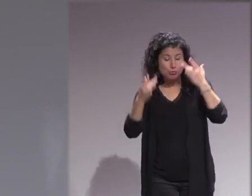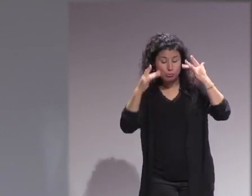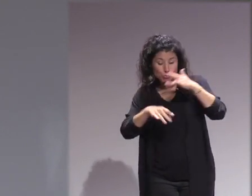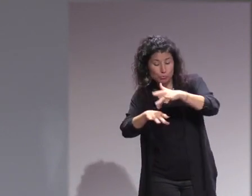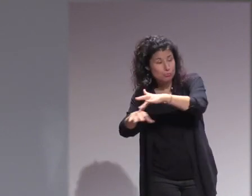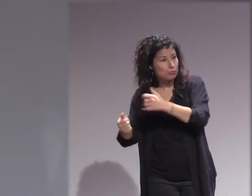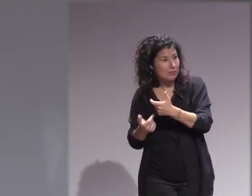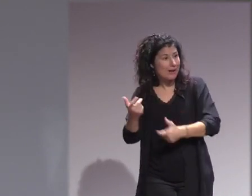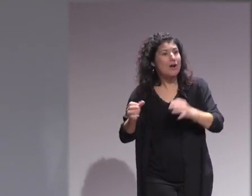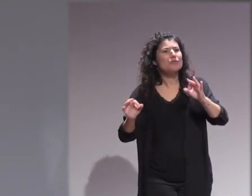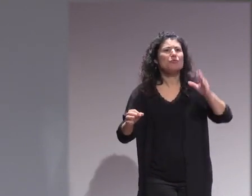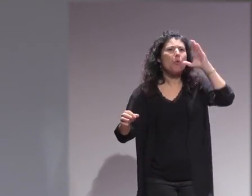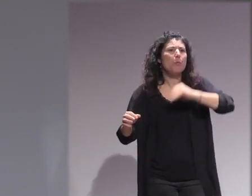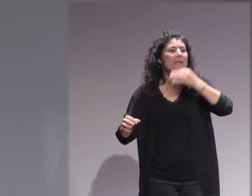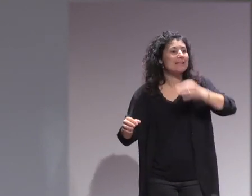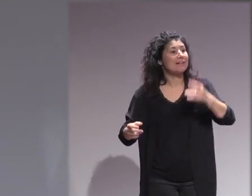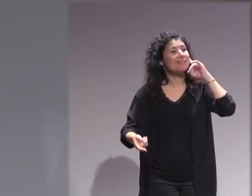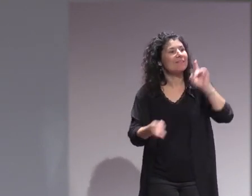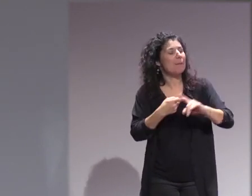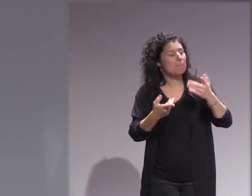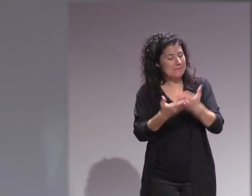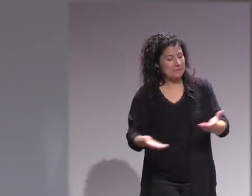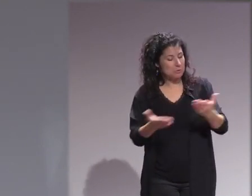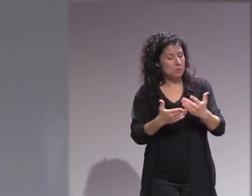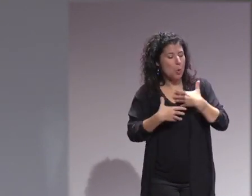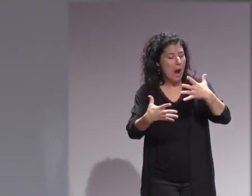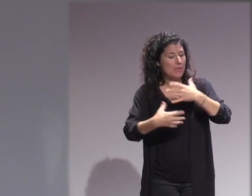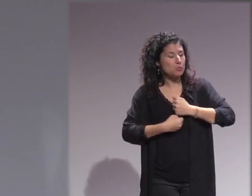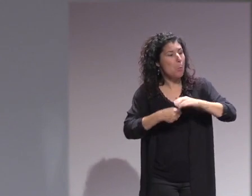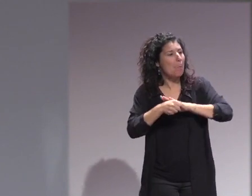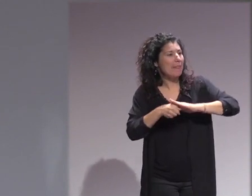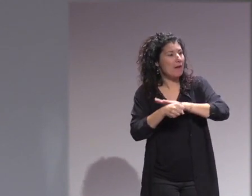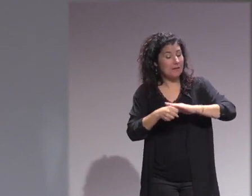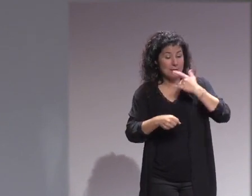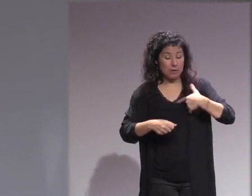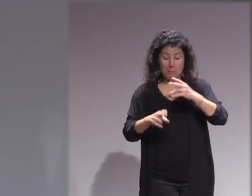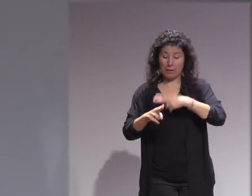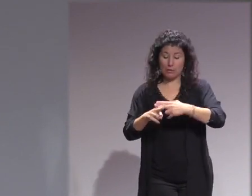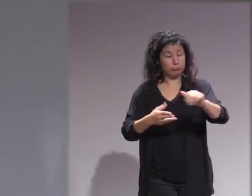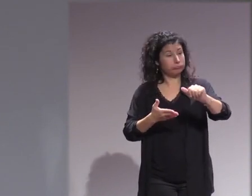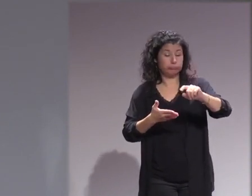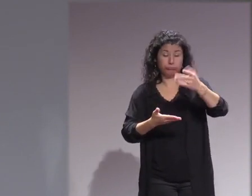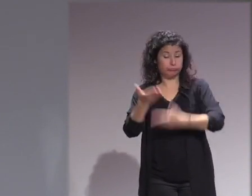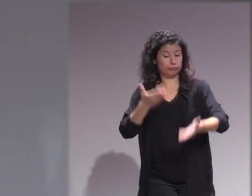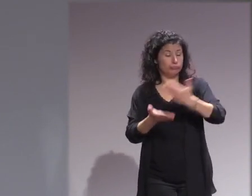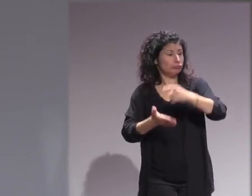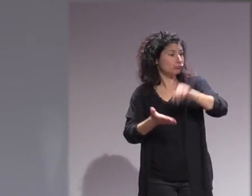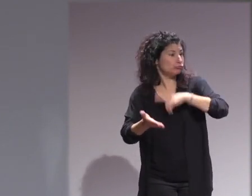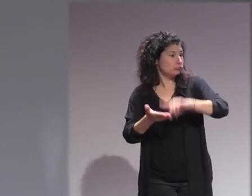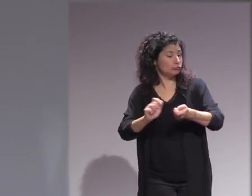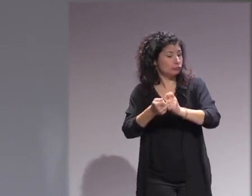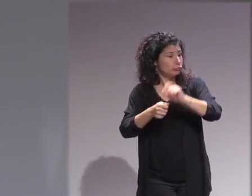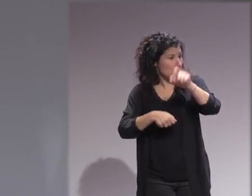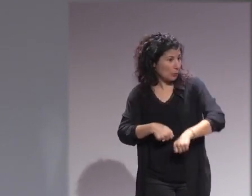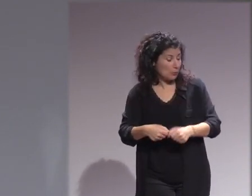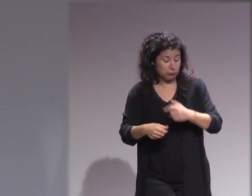plénière, il est possible de changer le prénom de la personne que vous adoptez. Donc vous avez, peu importe l'âge que vous avez. Donc imaginez